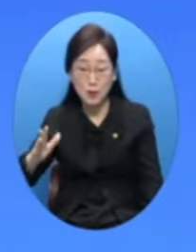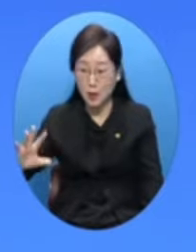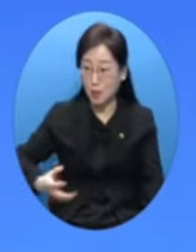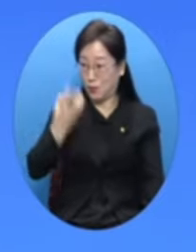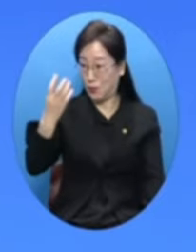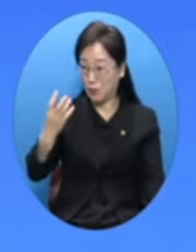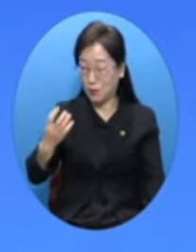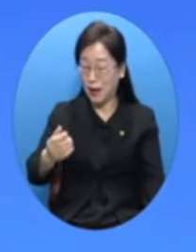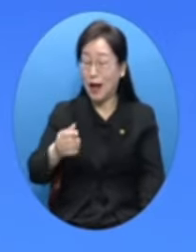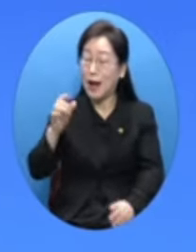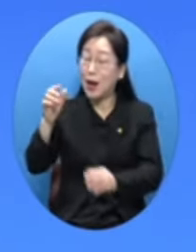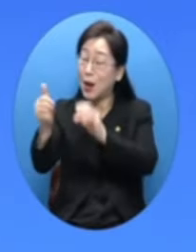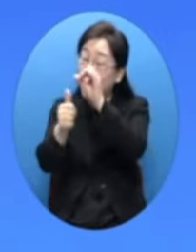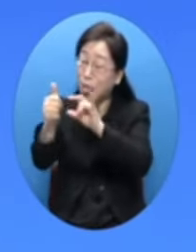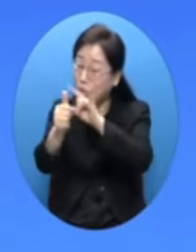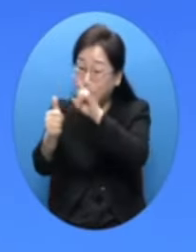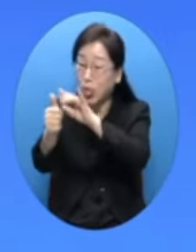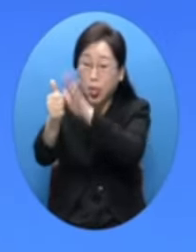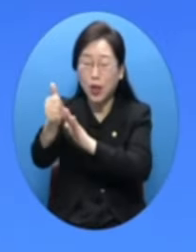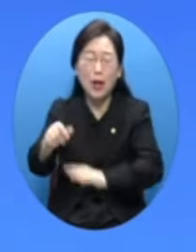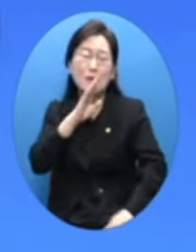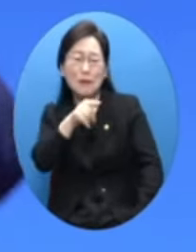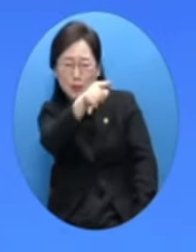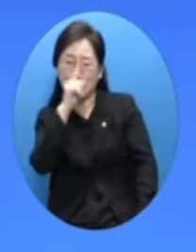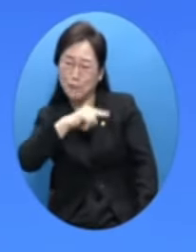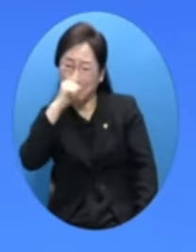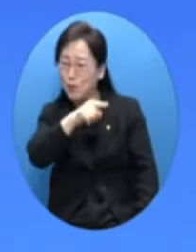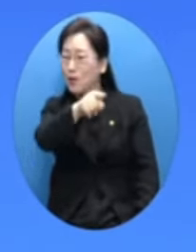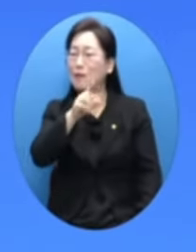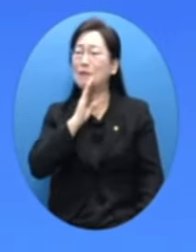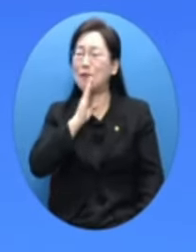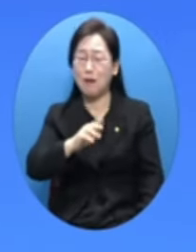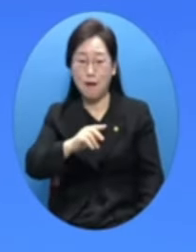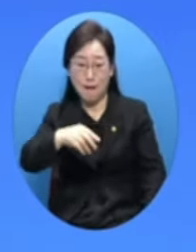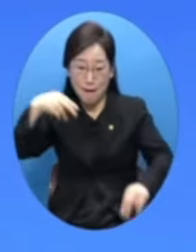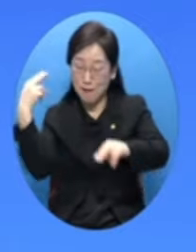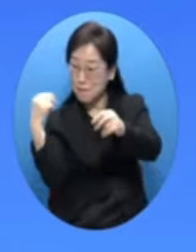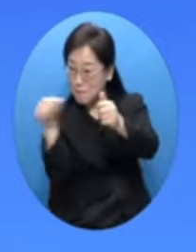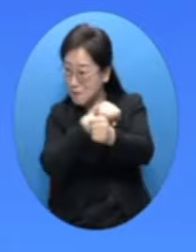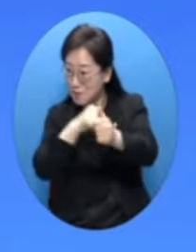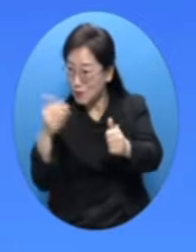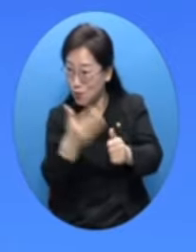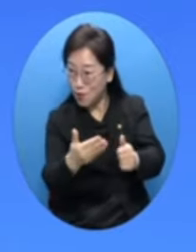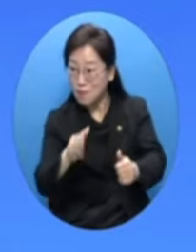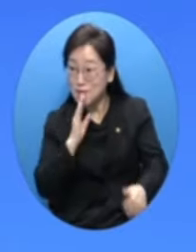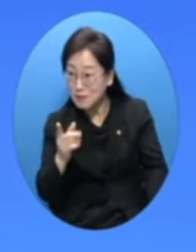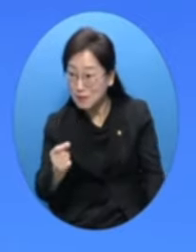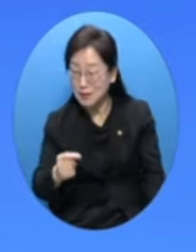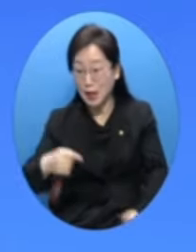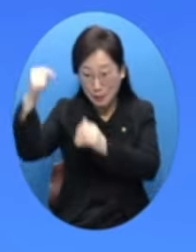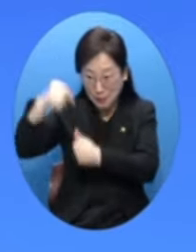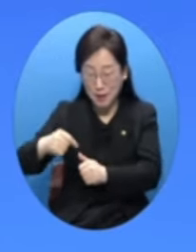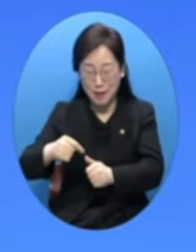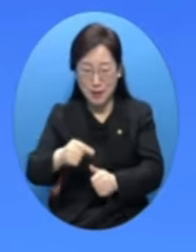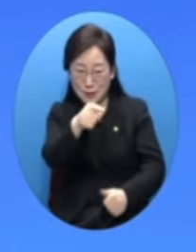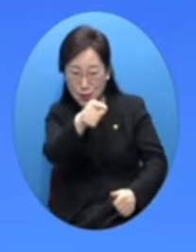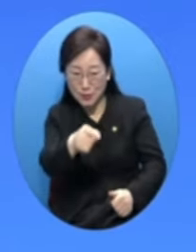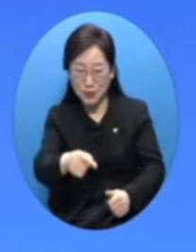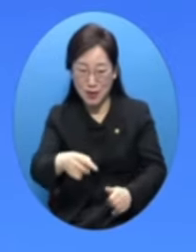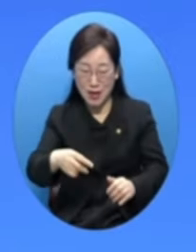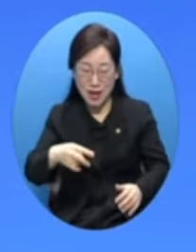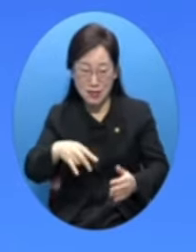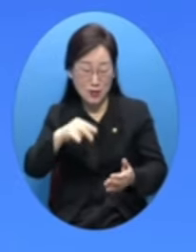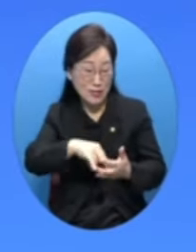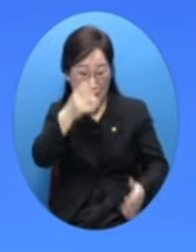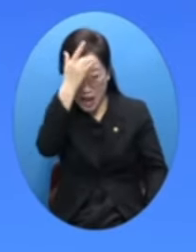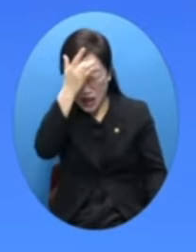같이 격분시켜요. 그래요, 저 나쁜 놈 우리 대가 들어가서 두들겨 팰까요? 말씀만 해주시오. 나 들어가서 저 엘리사 끌어다